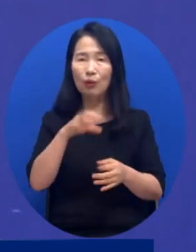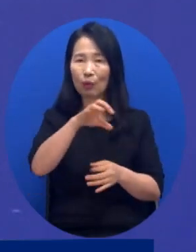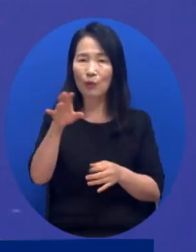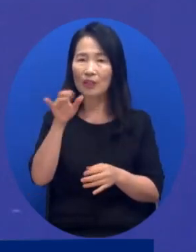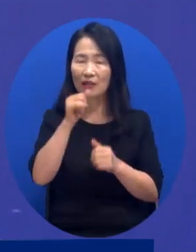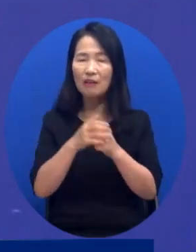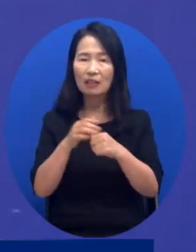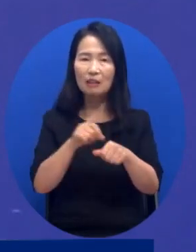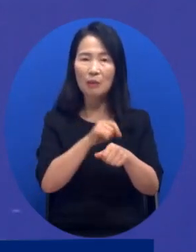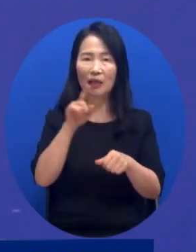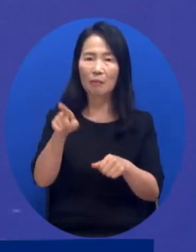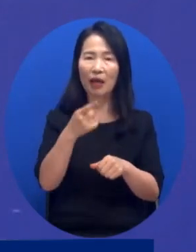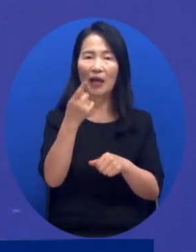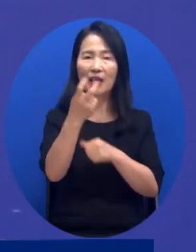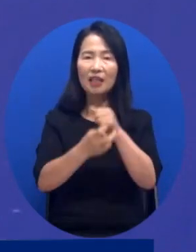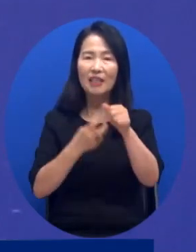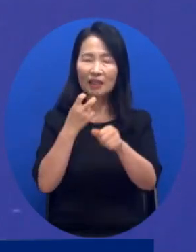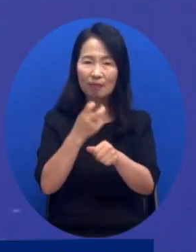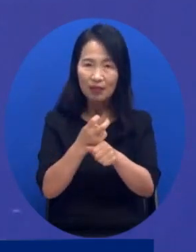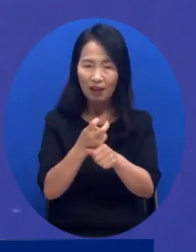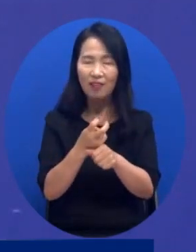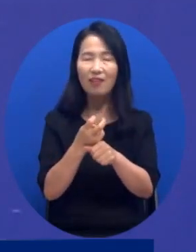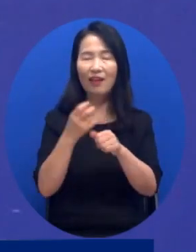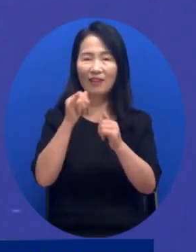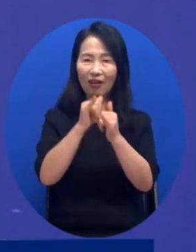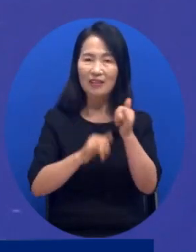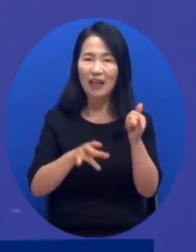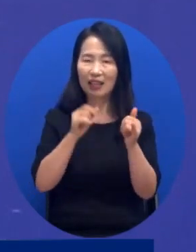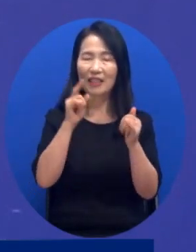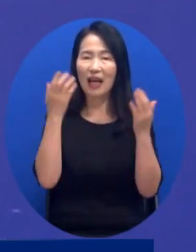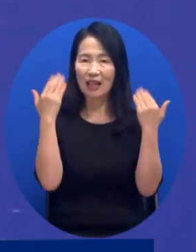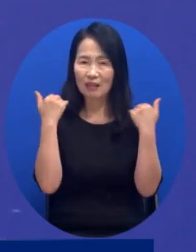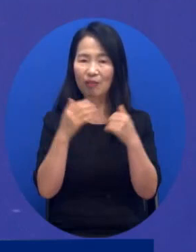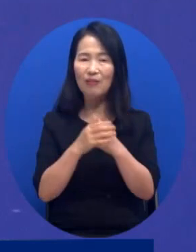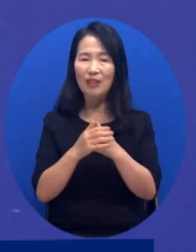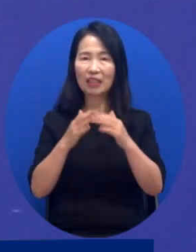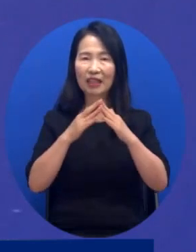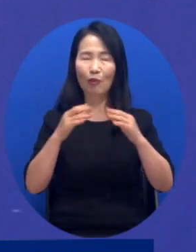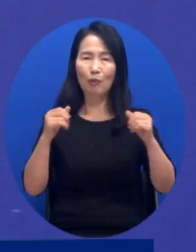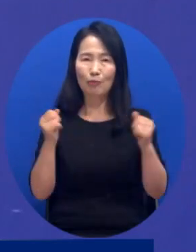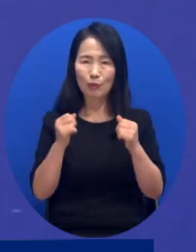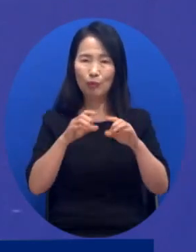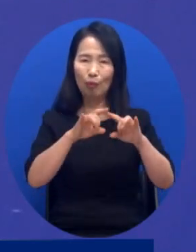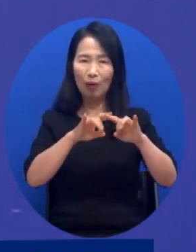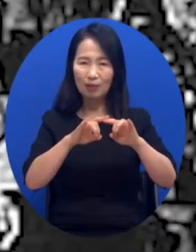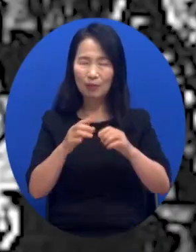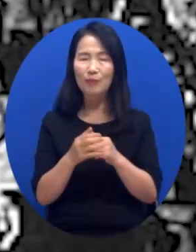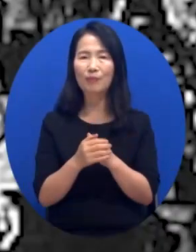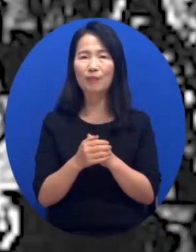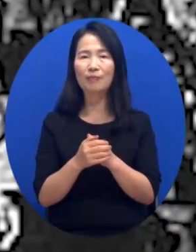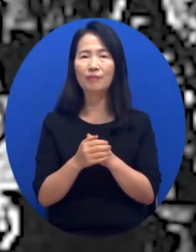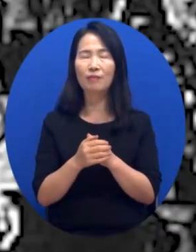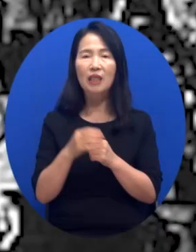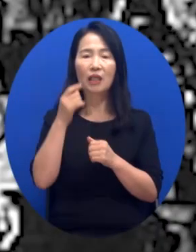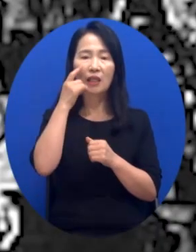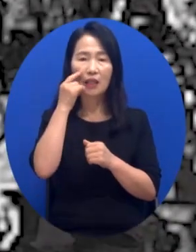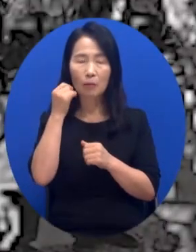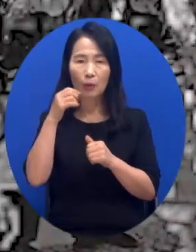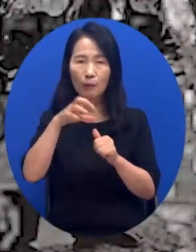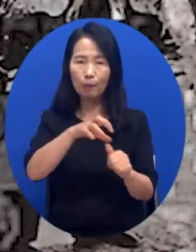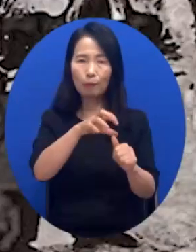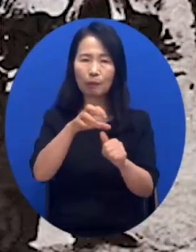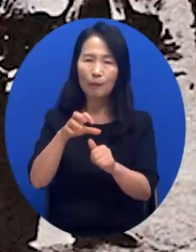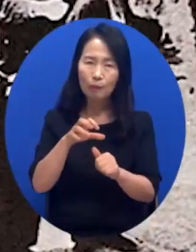특별히 120년의 역사를 가진 한 학교를 소개해드립니다. 전북방송 신미정 기자입니다. 일본의 식민지화